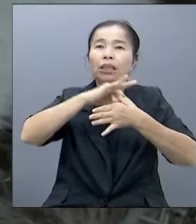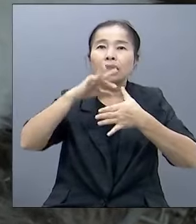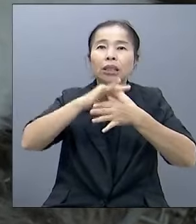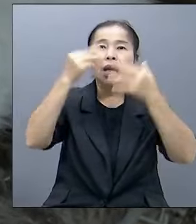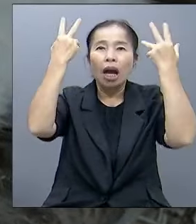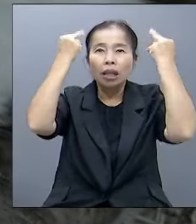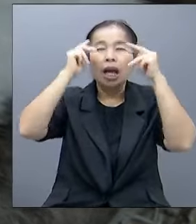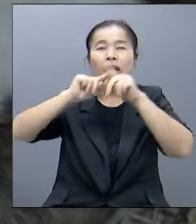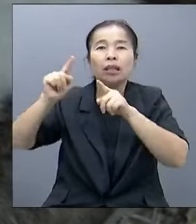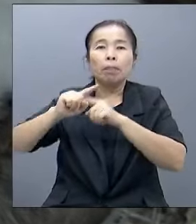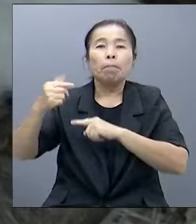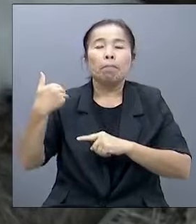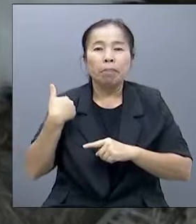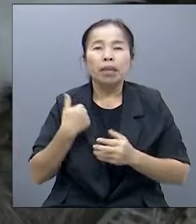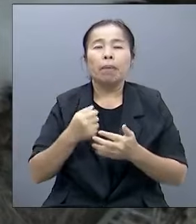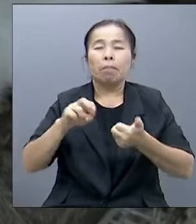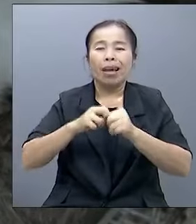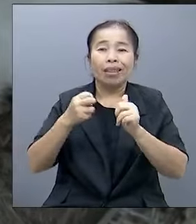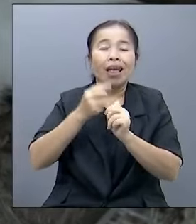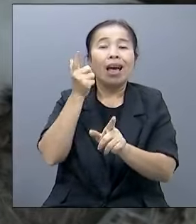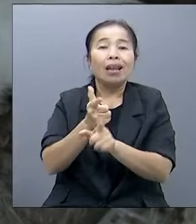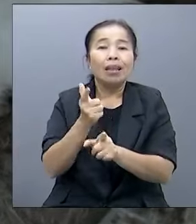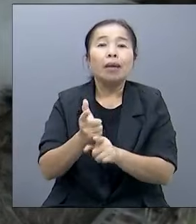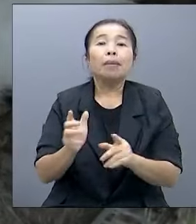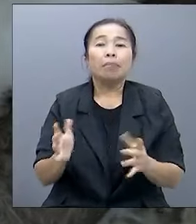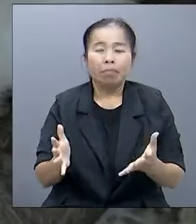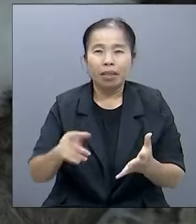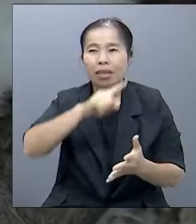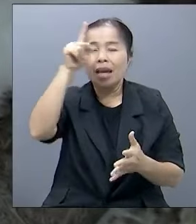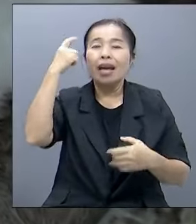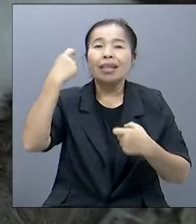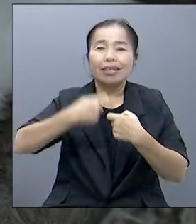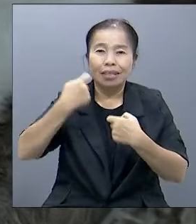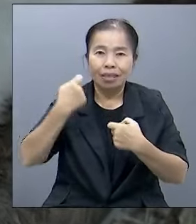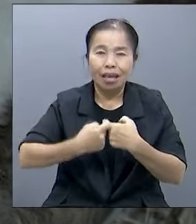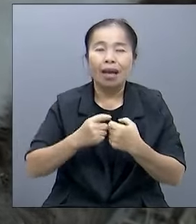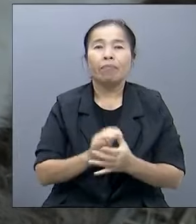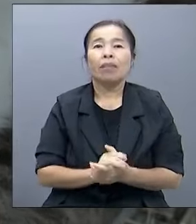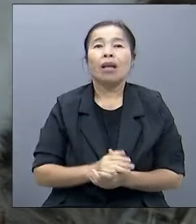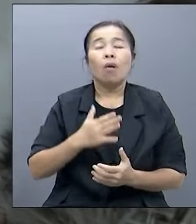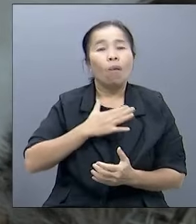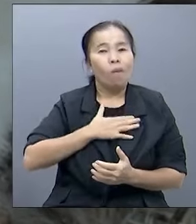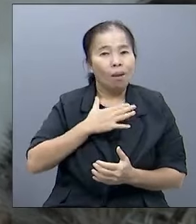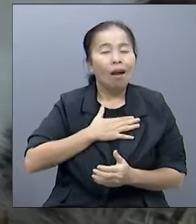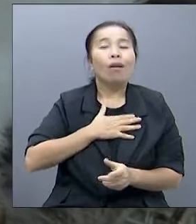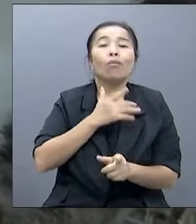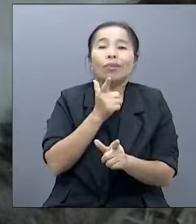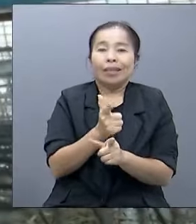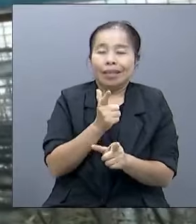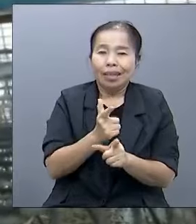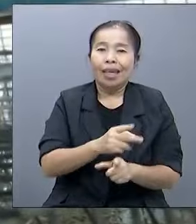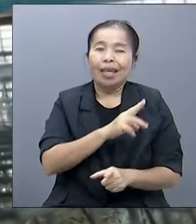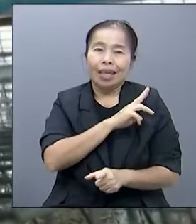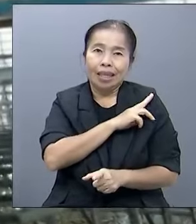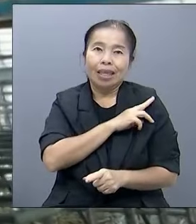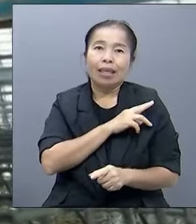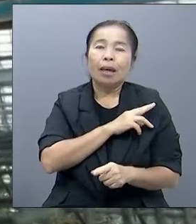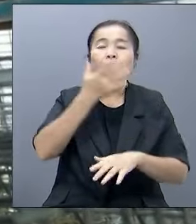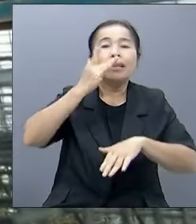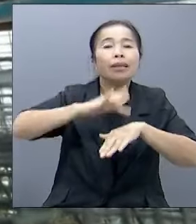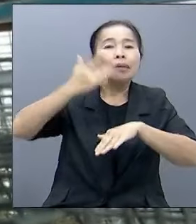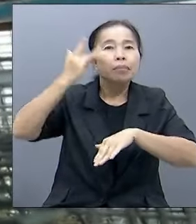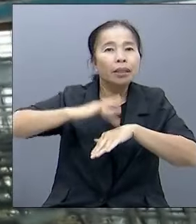าที่ไหนพอเราเปิดตัวไปเขาก็ตรงมาหาเราแล้วก็ของเราก็จะบอกว่าทุกสิ่งทุกอย่างเราท